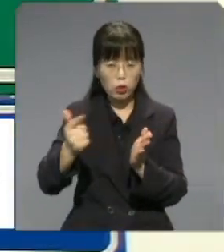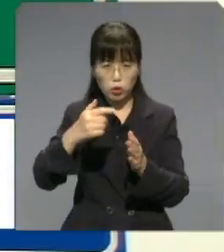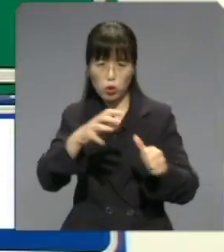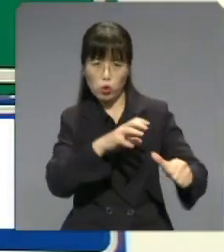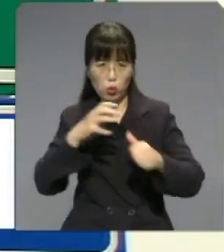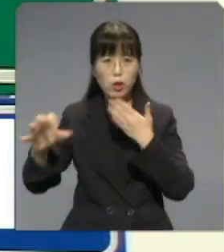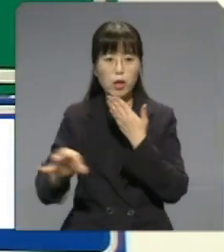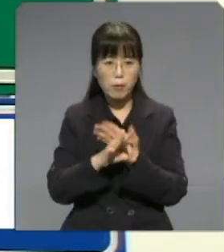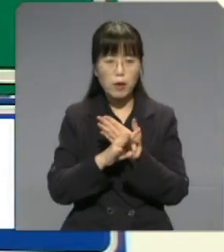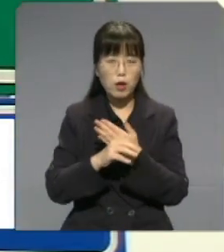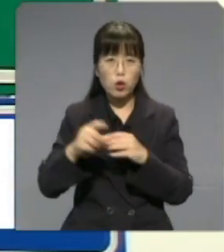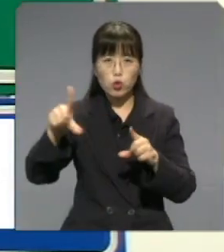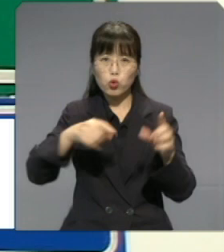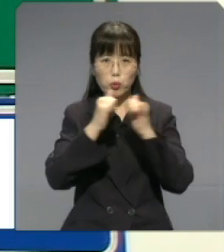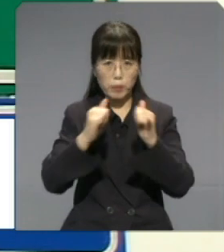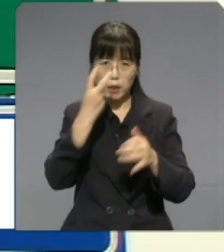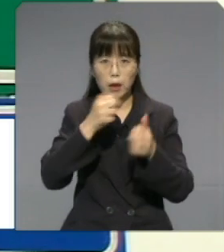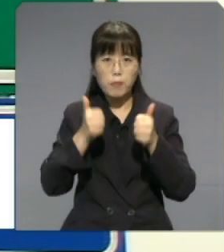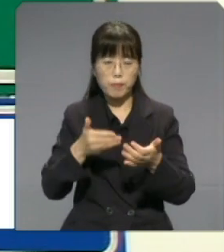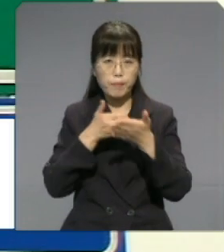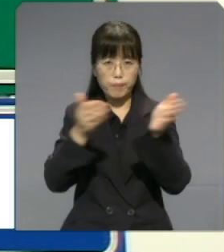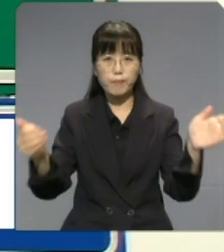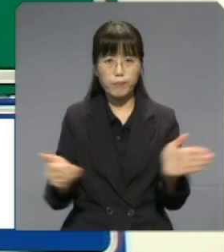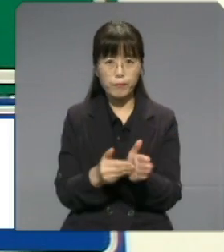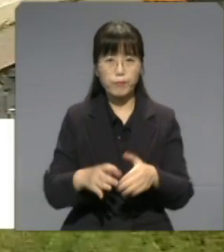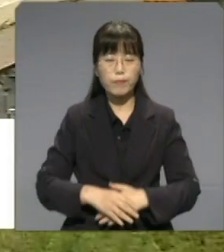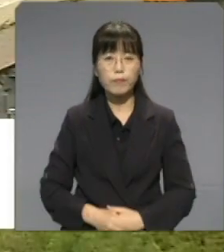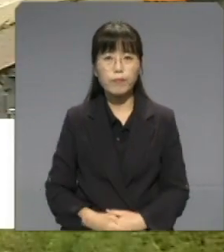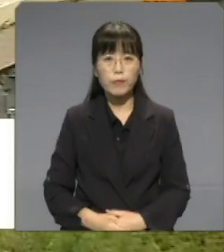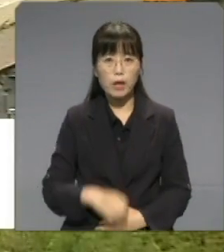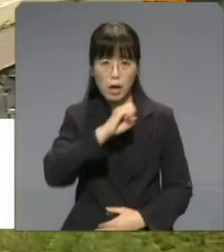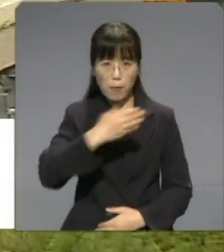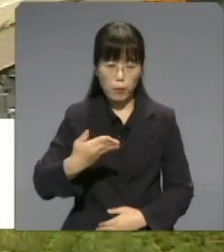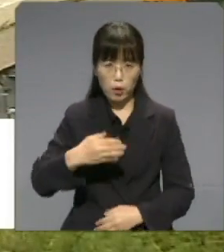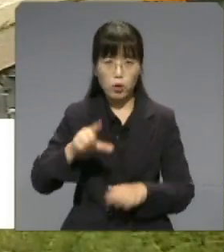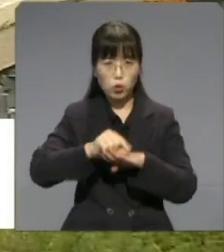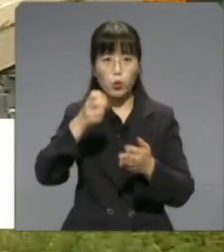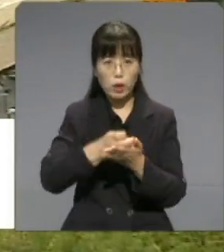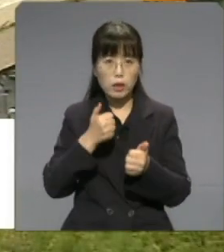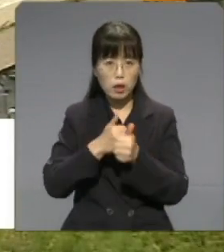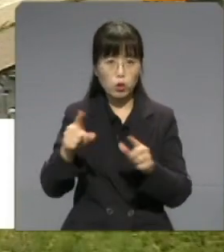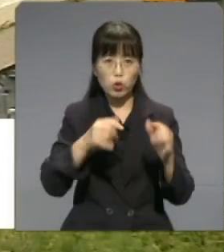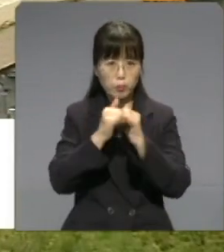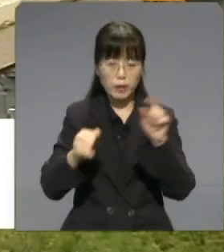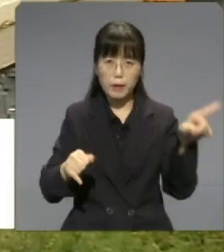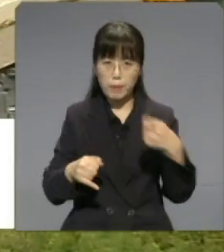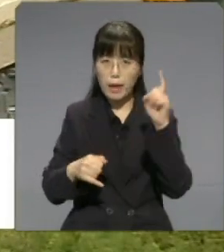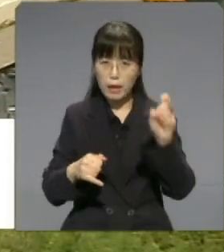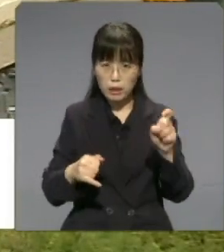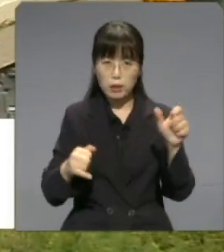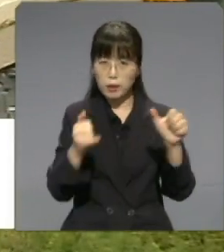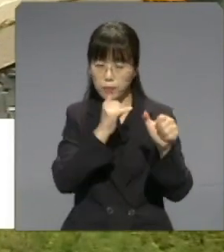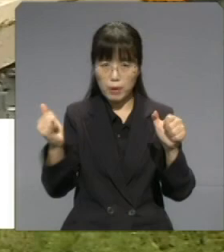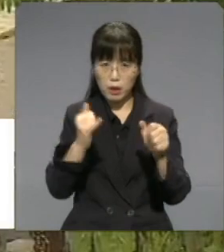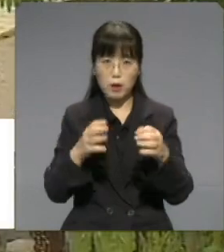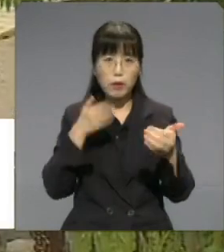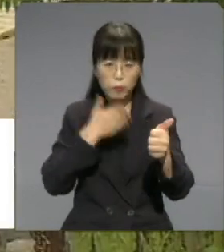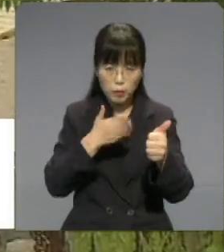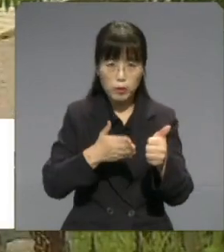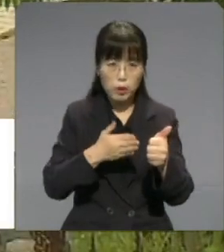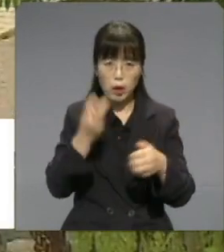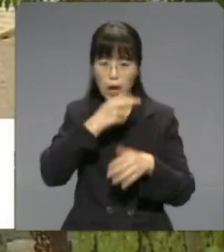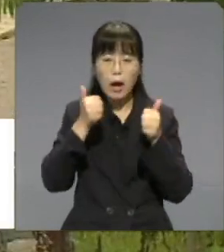이루어졌다며 경기도에 주민감사를 청구했습니다. 양평군 조례에 따라 주민 150명 이상의 연서로